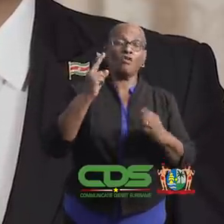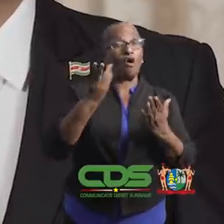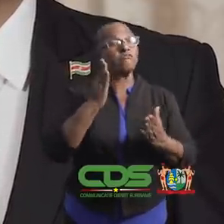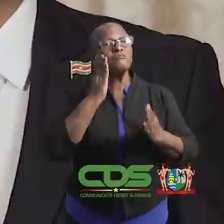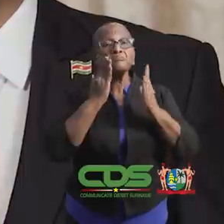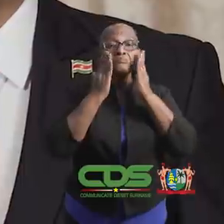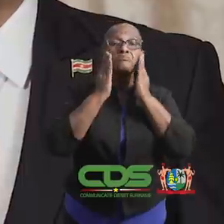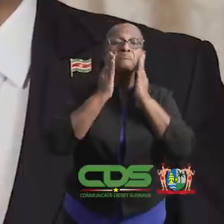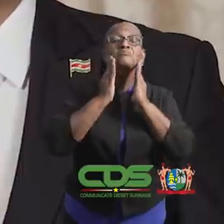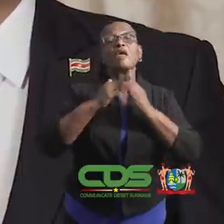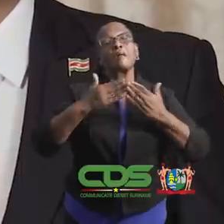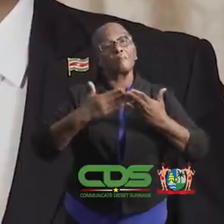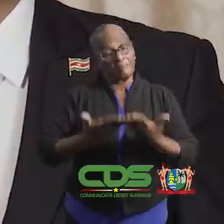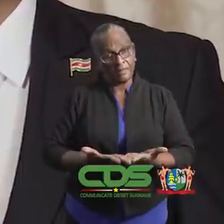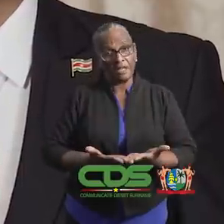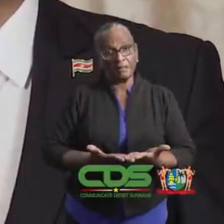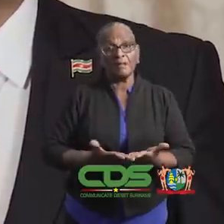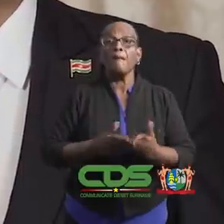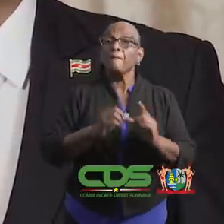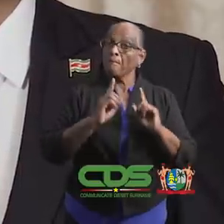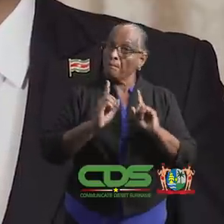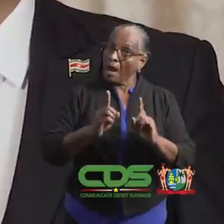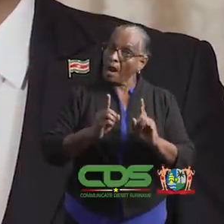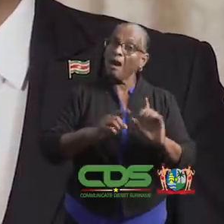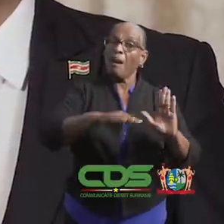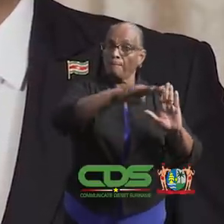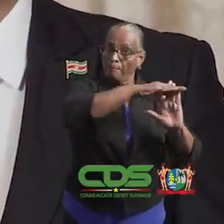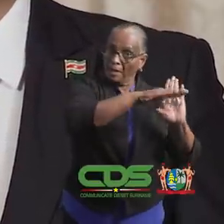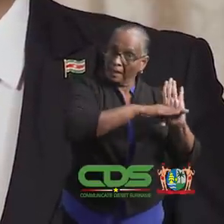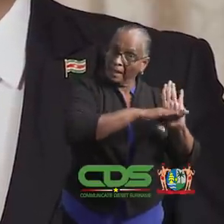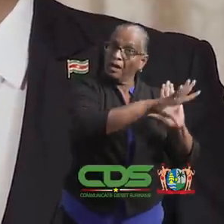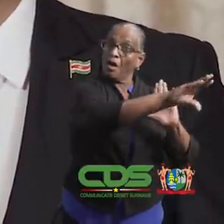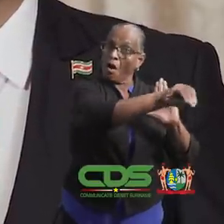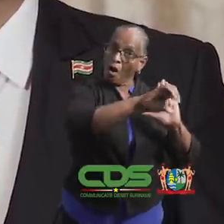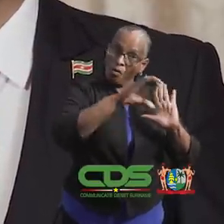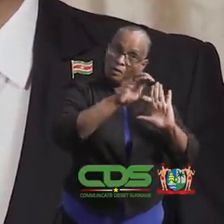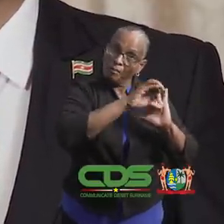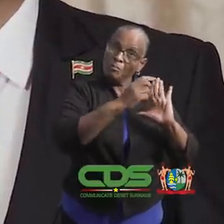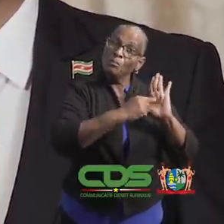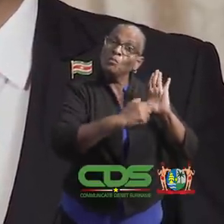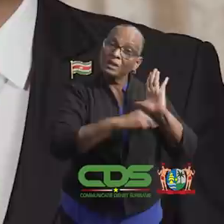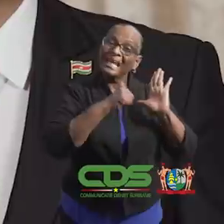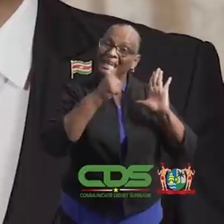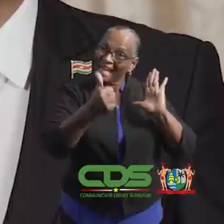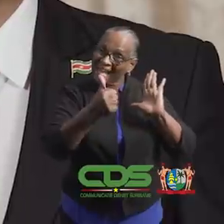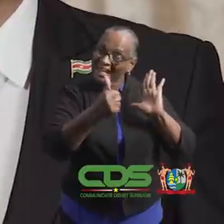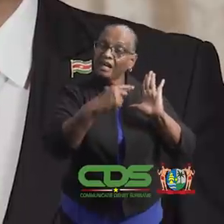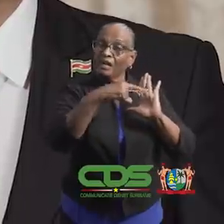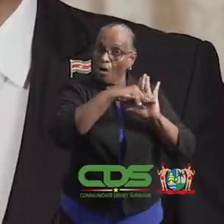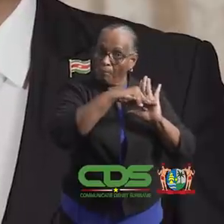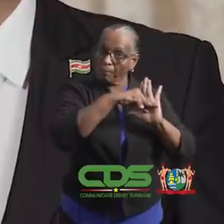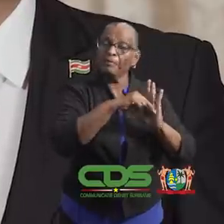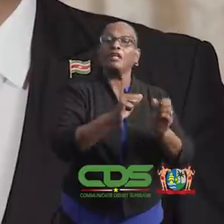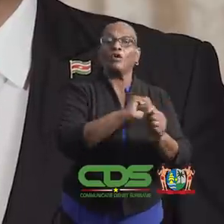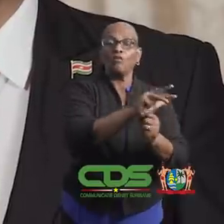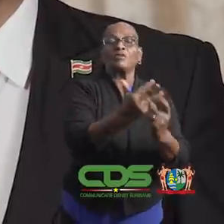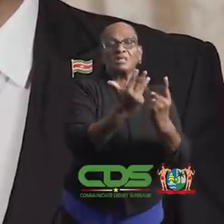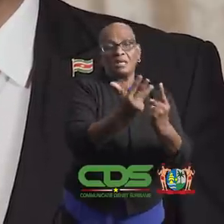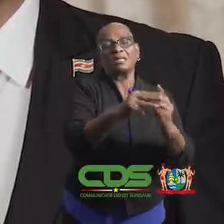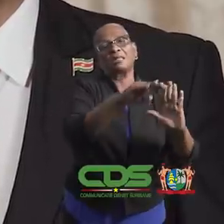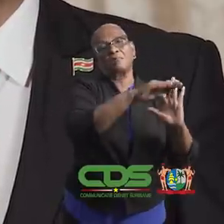barbershops. Dit alles volgens de geldende protocollen met inachtneming natuurlijk van de COVID-19